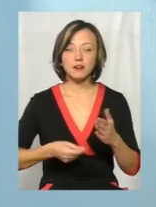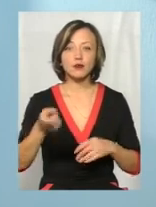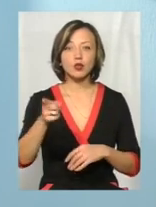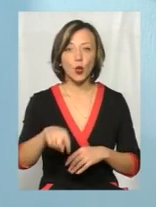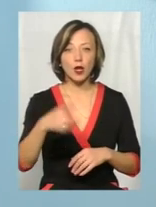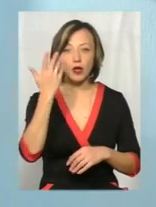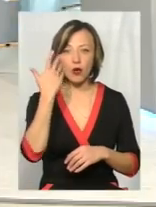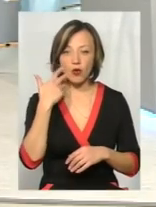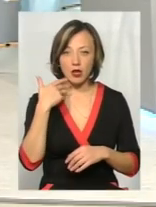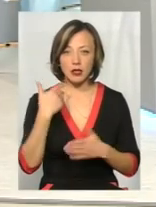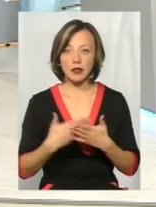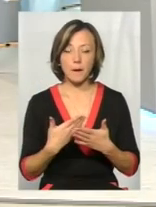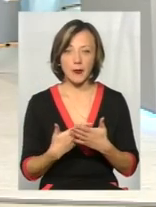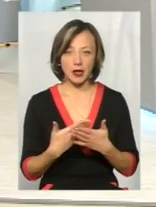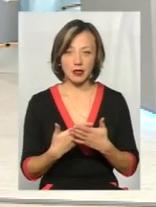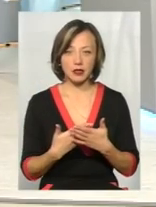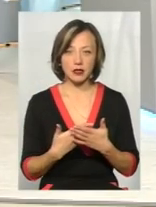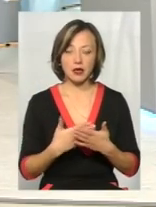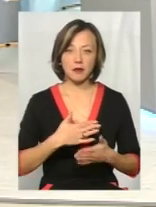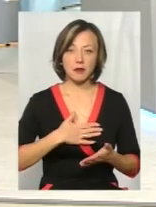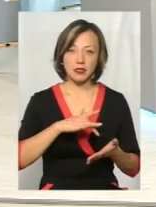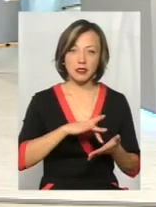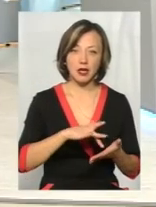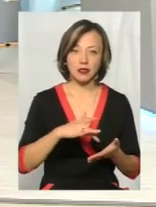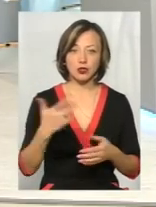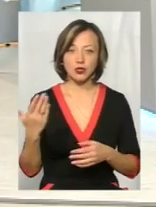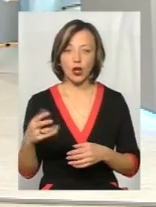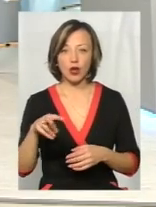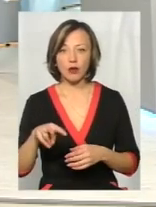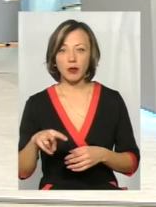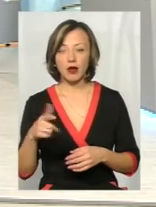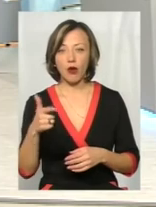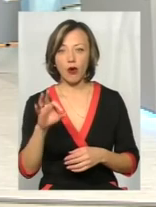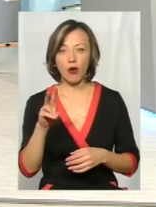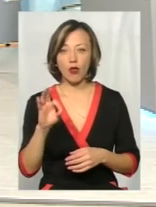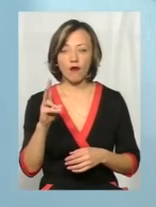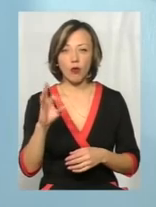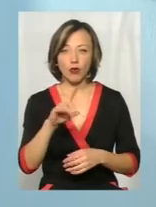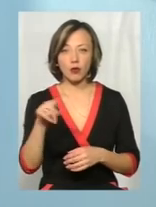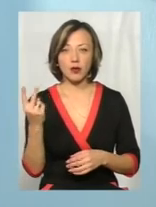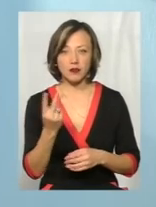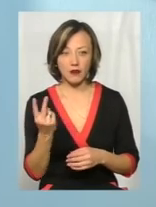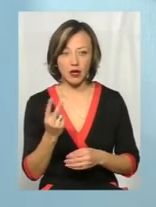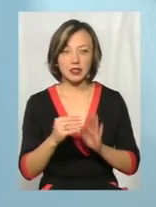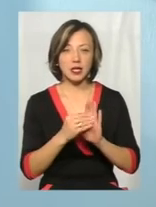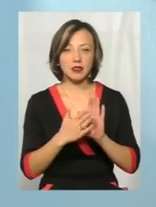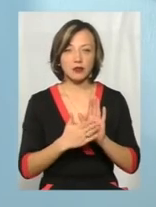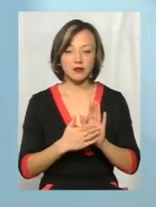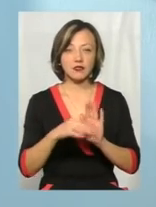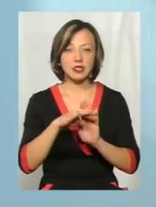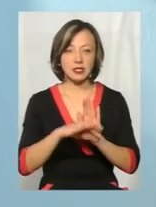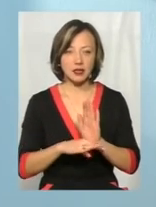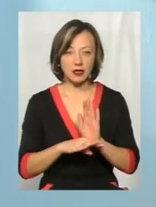коли, наприклад, мій центр чи центр Людмили Леонтівни Головко номер 2 зареєструється в